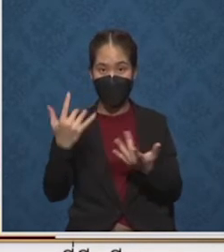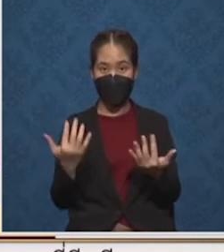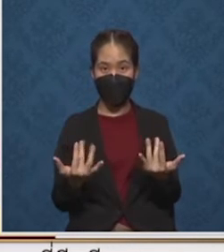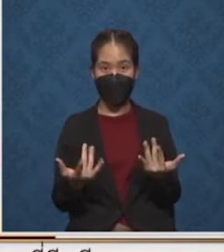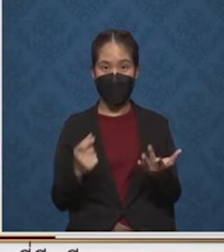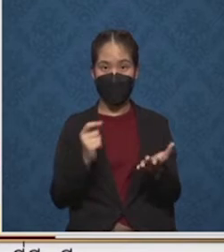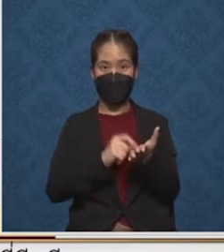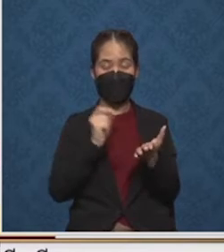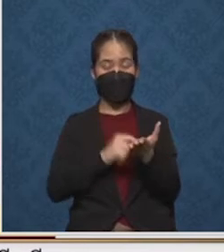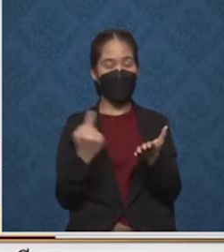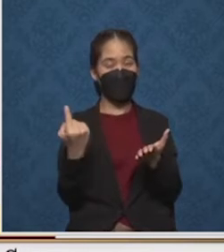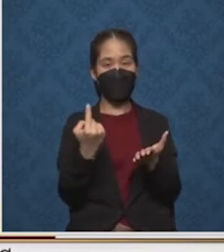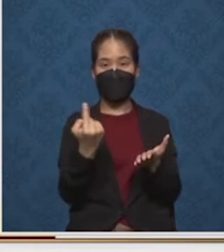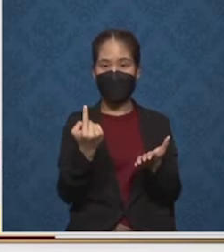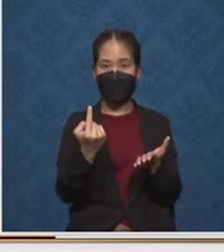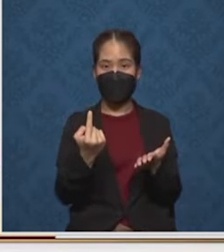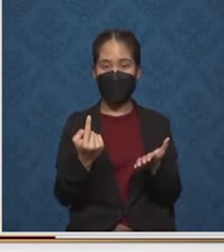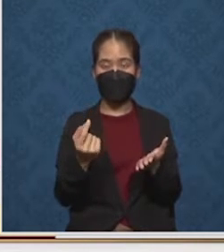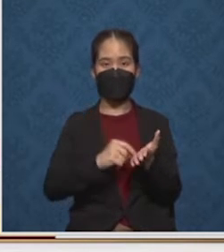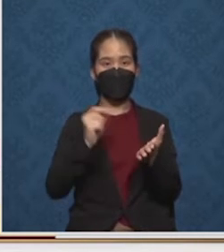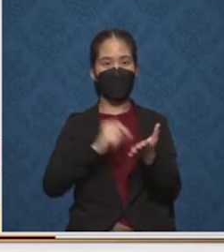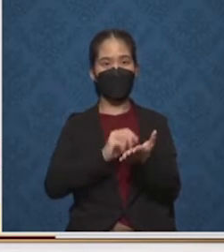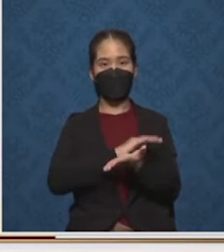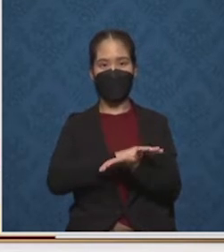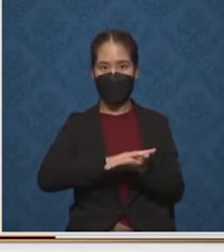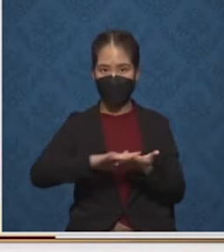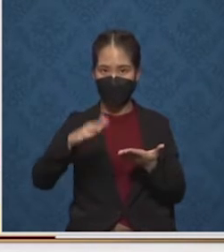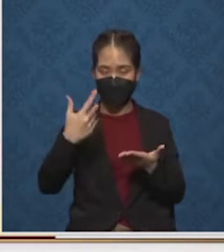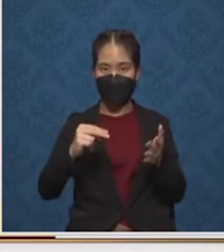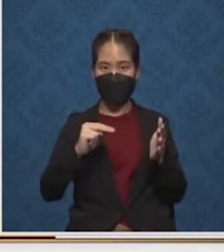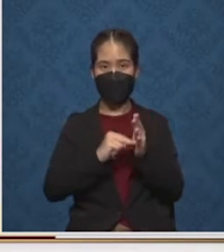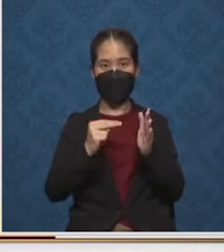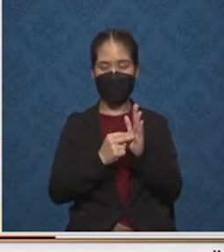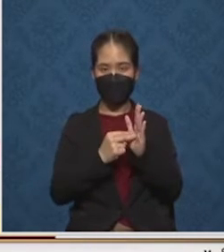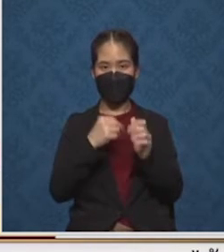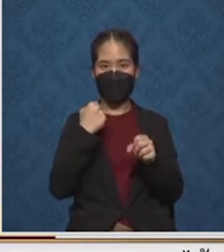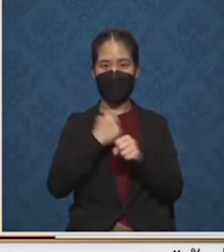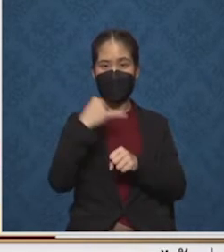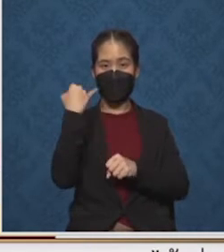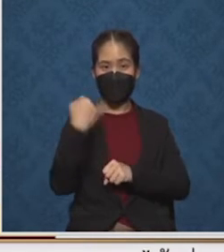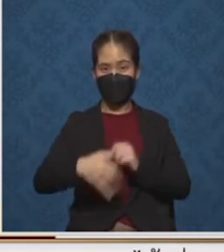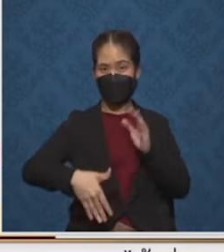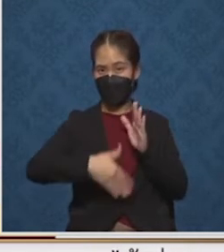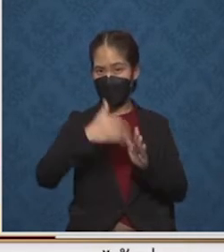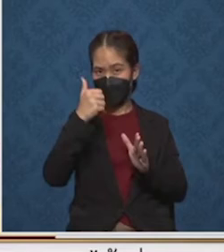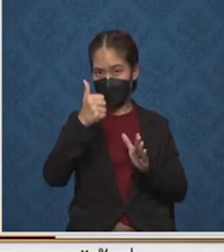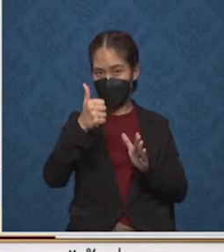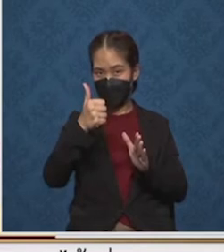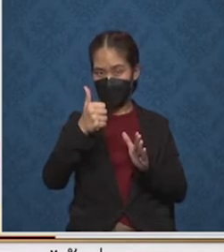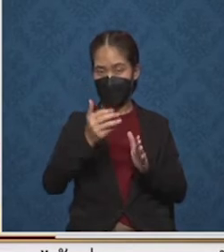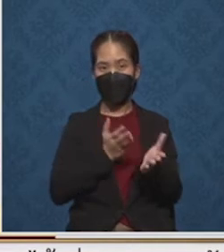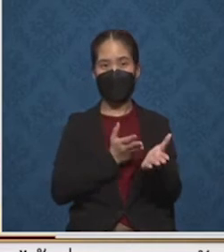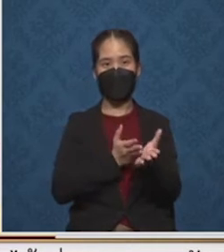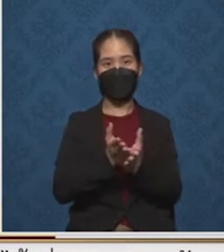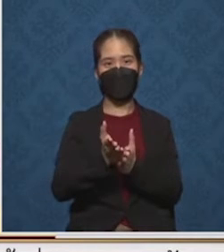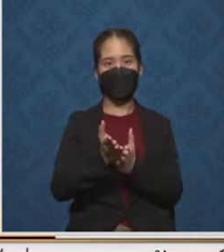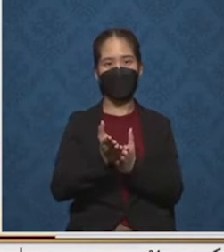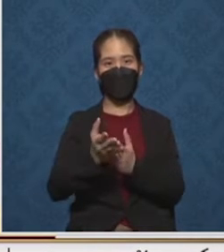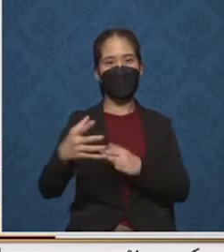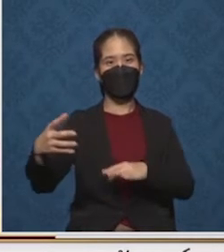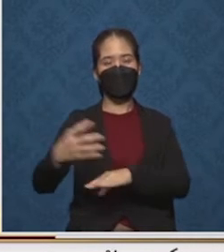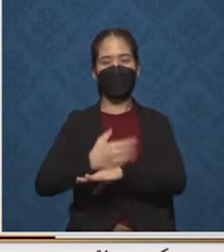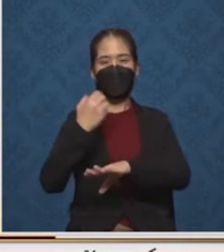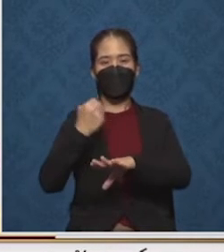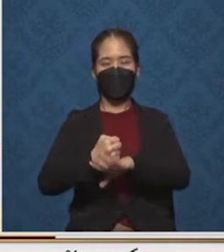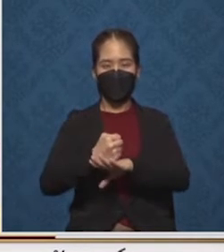เดียวเซ็นสัญญาเรียบร้อยครับความผิดสำเร็จมีฝ่ายการเมืองปายประจำแต่กับ